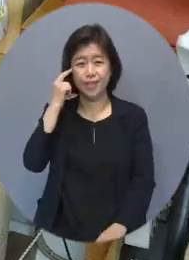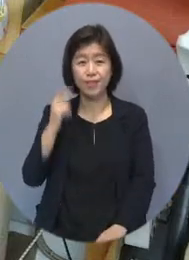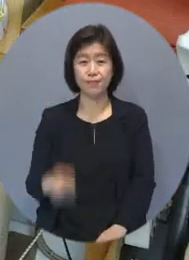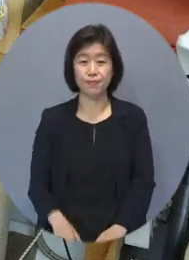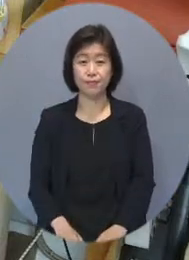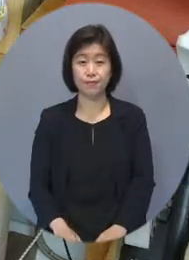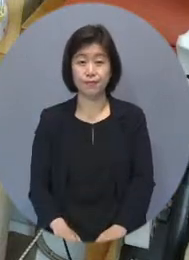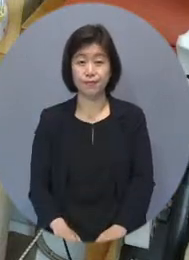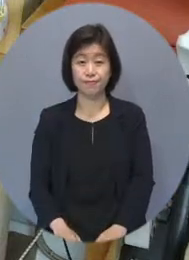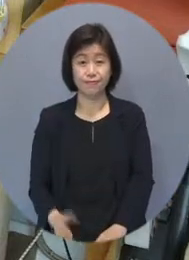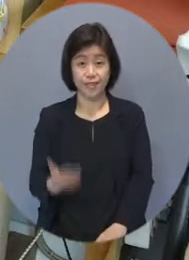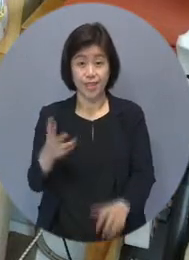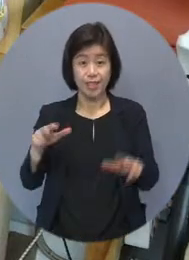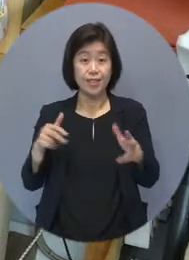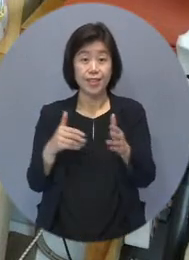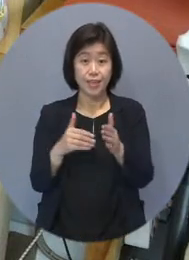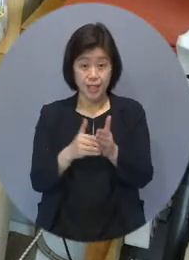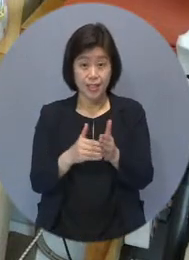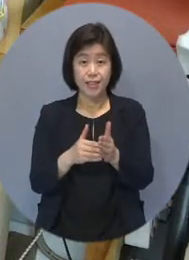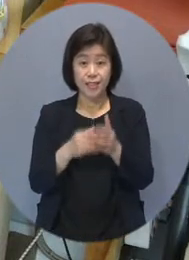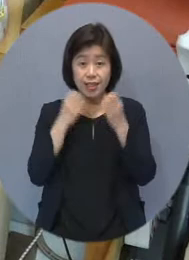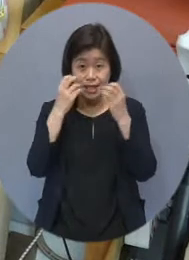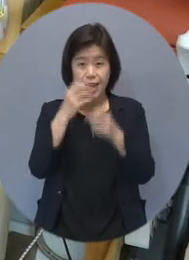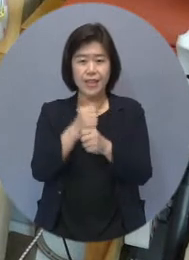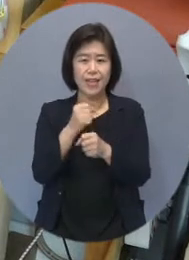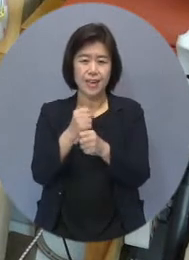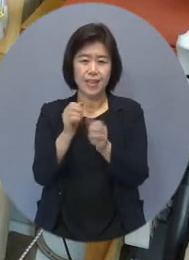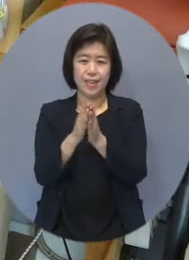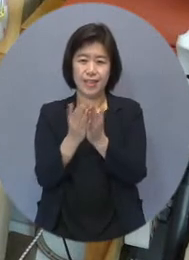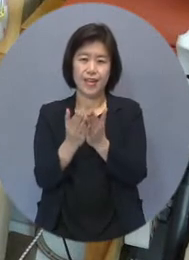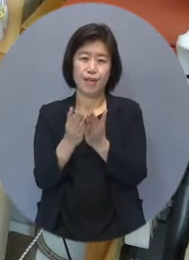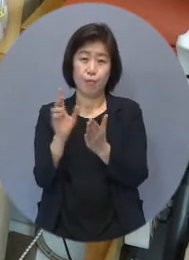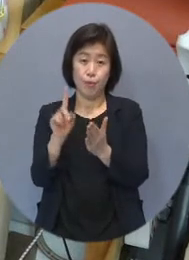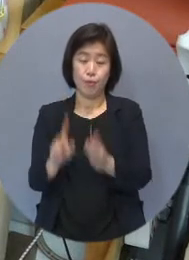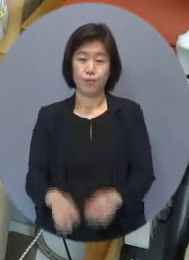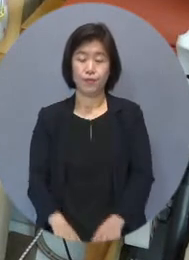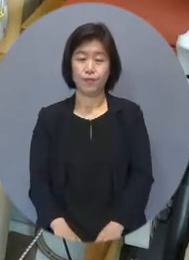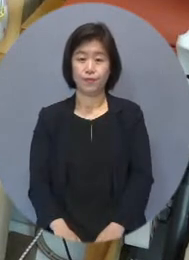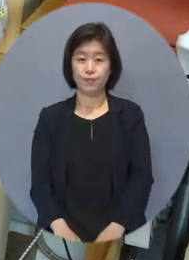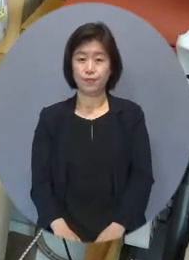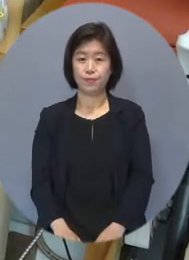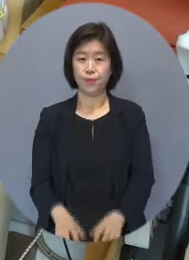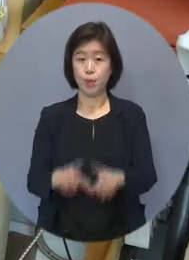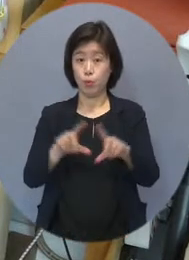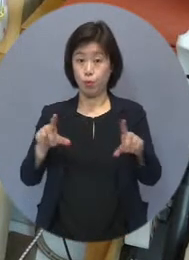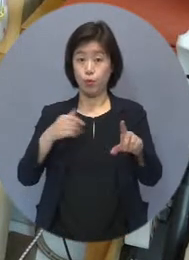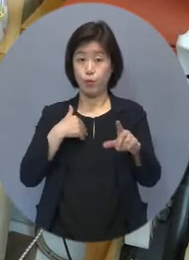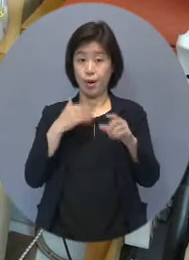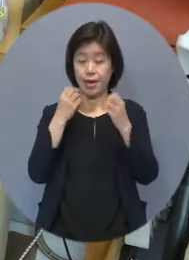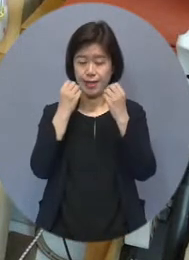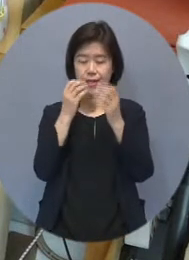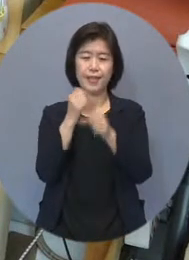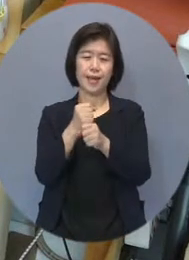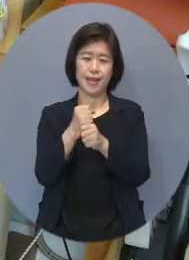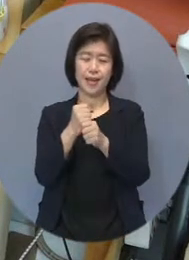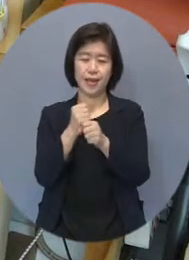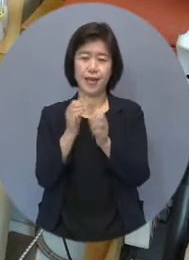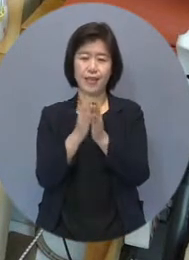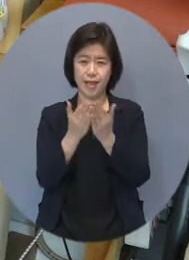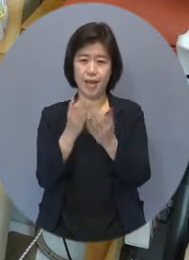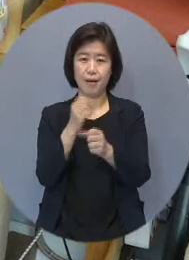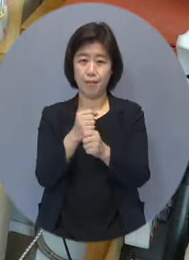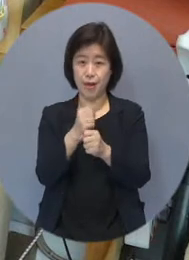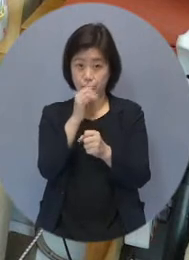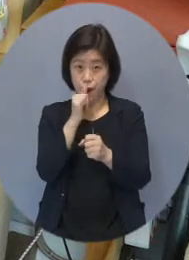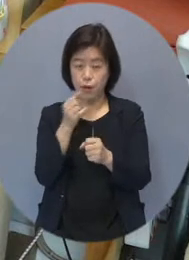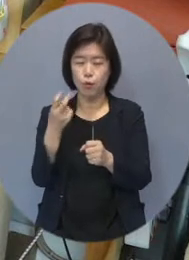그럼 지금까지 어떤 책들을 좀 제작하셨나요? 주로 창작으로 제작을 했고요. 이제 교구 같은